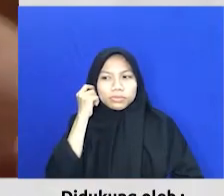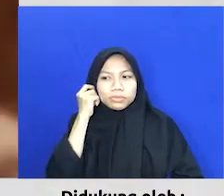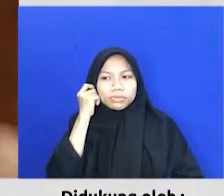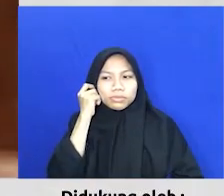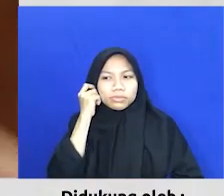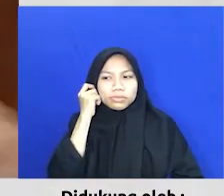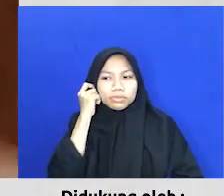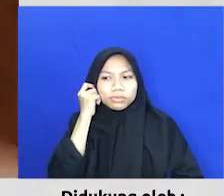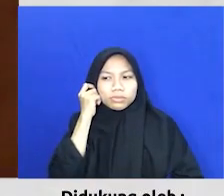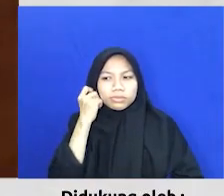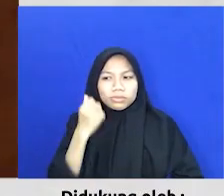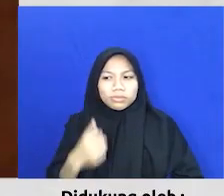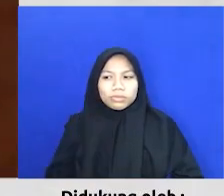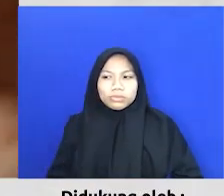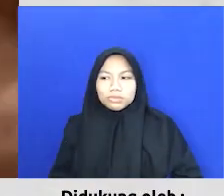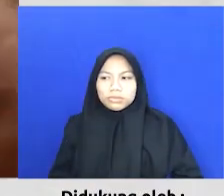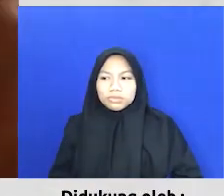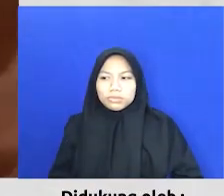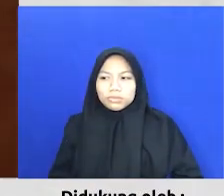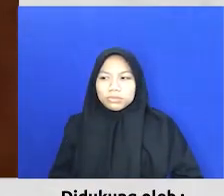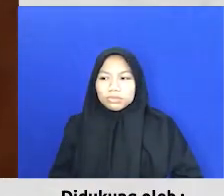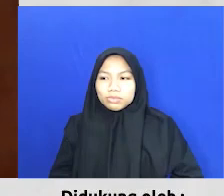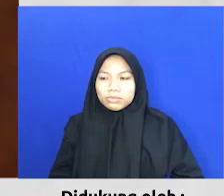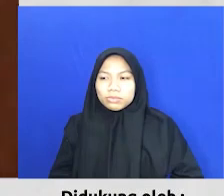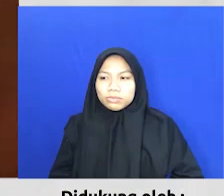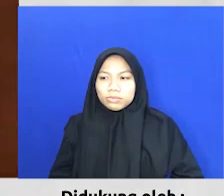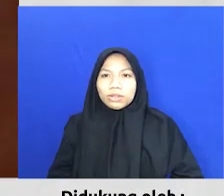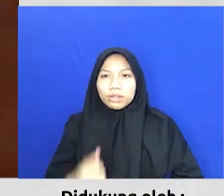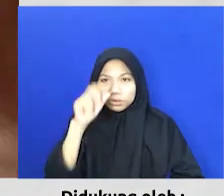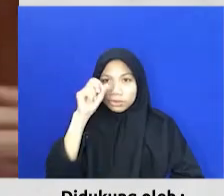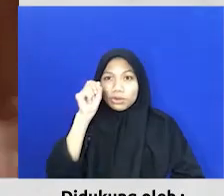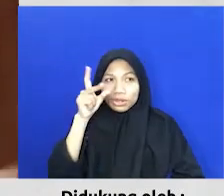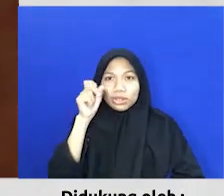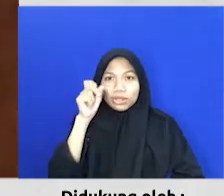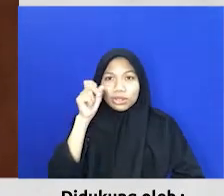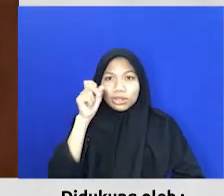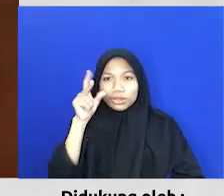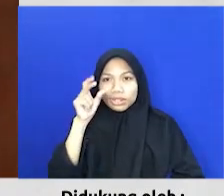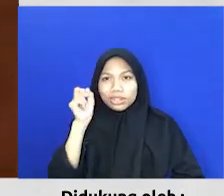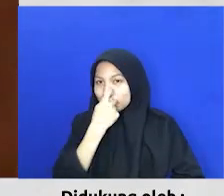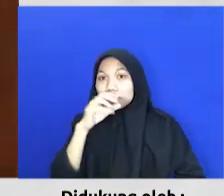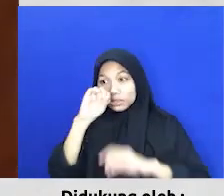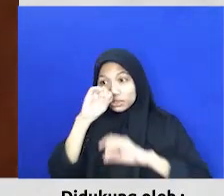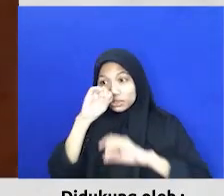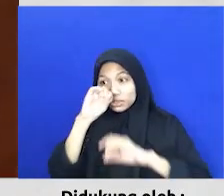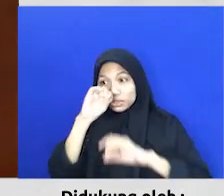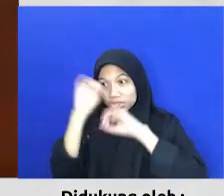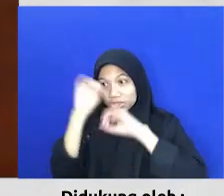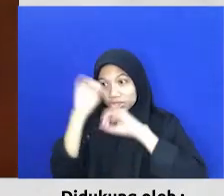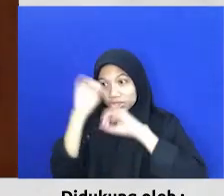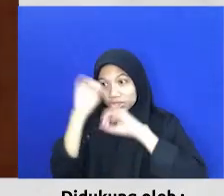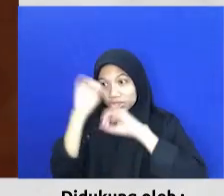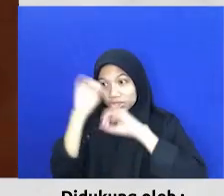musik itu ya, musik itu setelah itu sempat datang apa ya, dan ada temanya waktu itu kalau Anda tonton